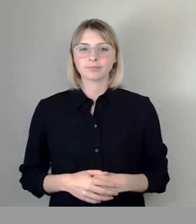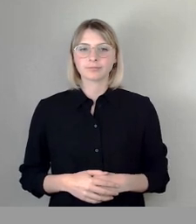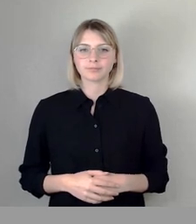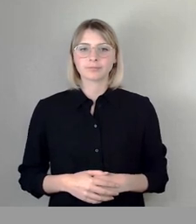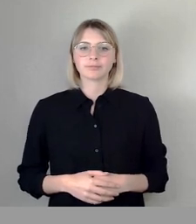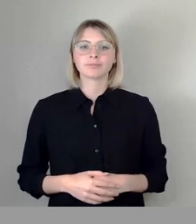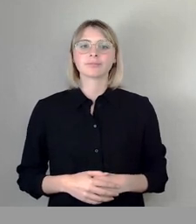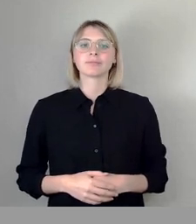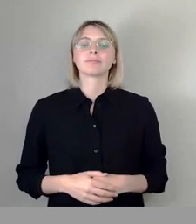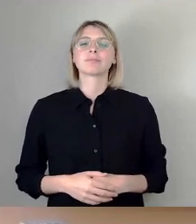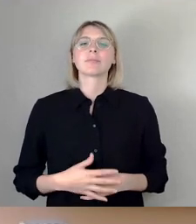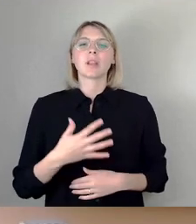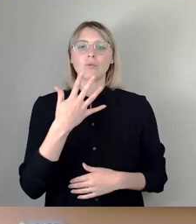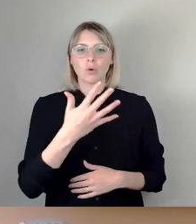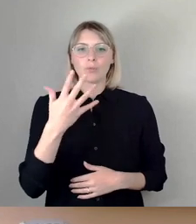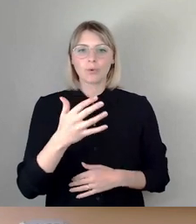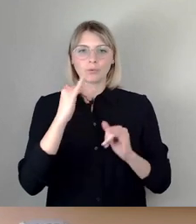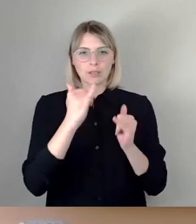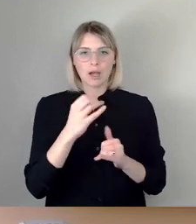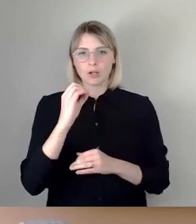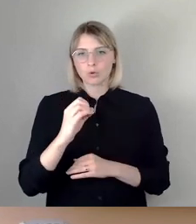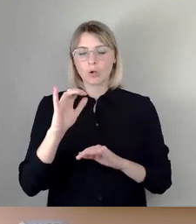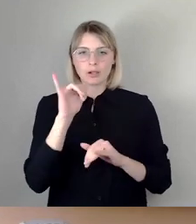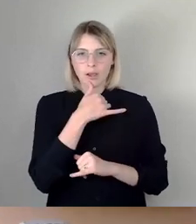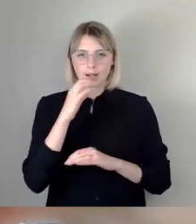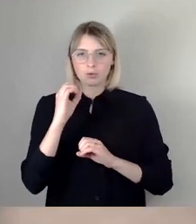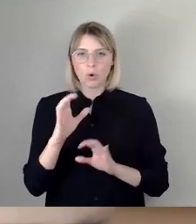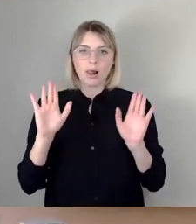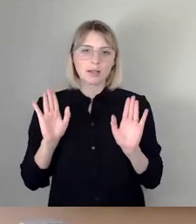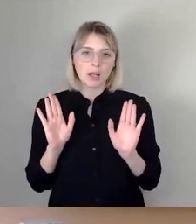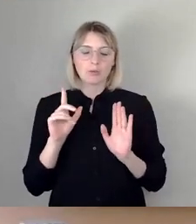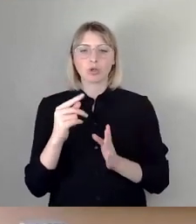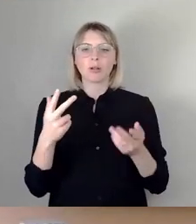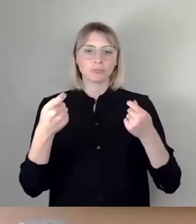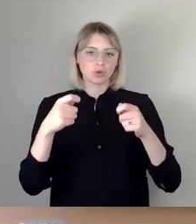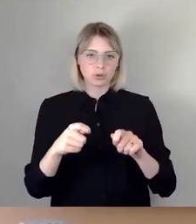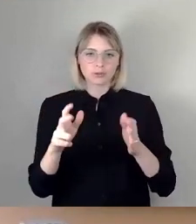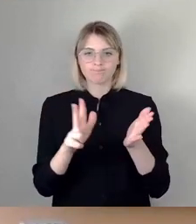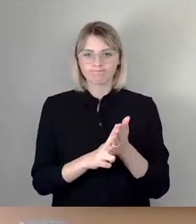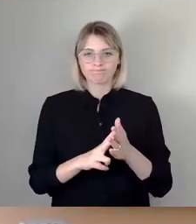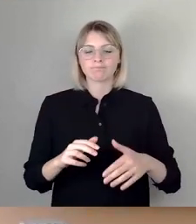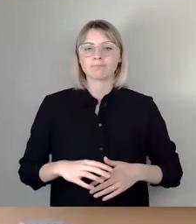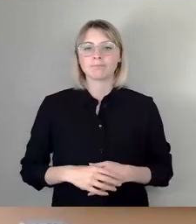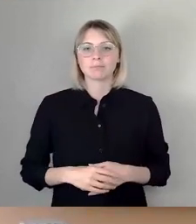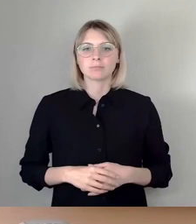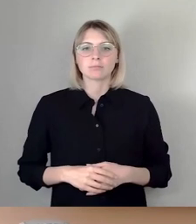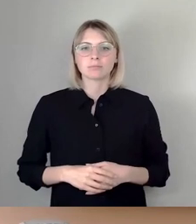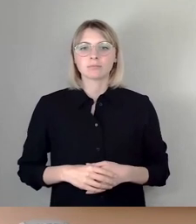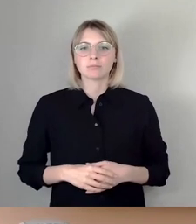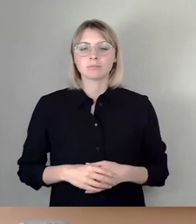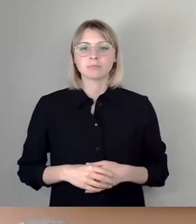Das ist mit 55 Ja, 0 Nein, 0 Enthaltungen so beschlossen. Und wir kommen zu